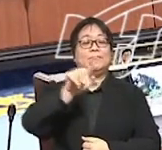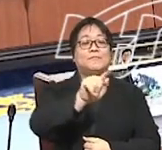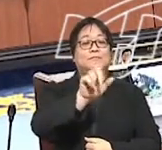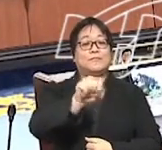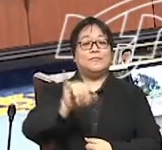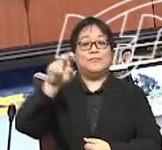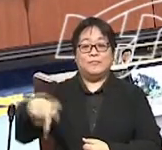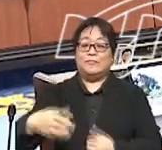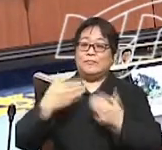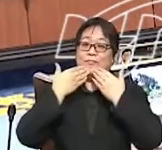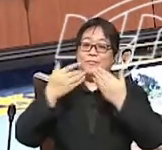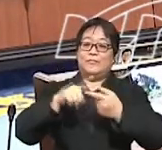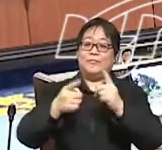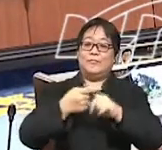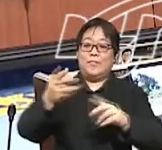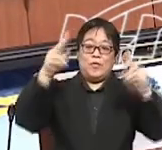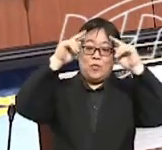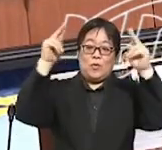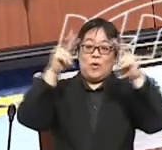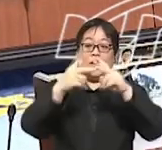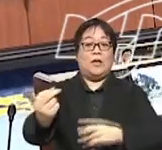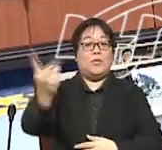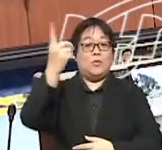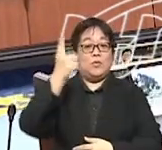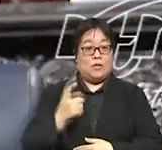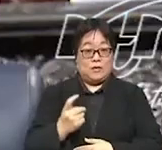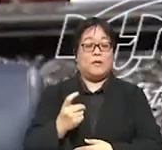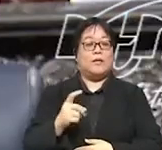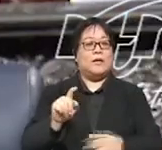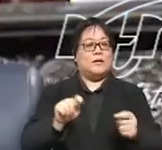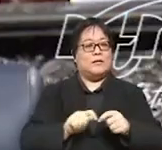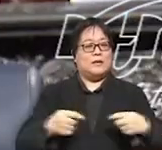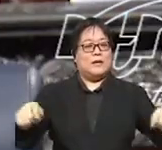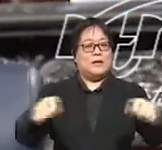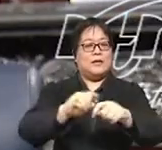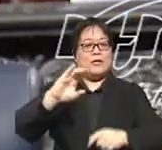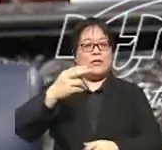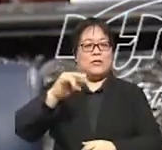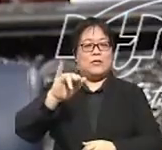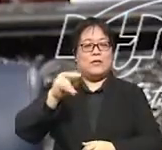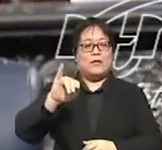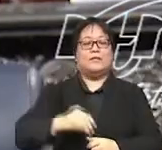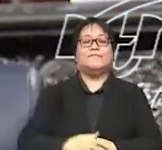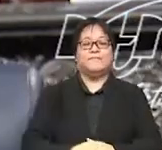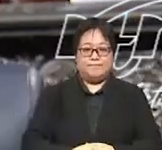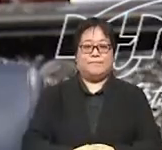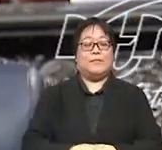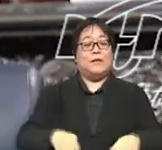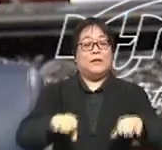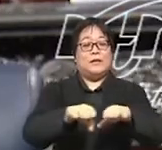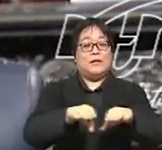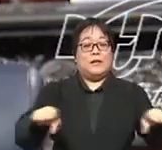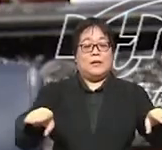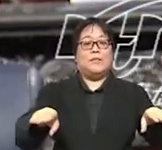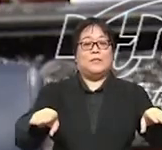Makasih pada saat saya Kuantan yang bertanya soalan mengenai Tasik chini sebagai Satu Atap Pak Reza